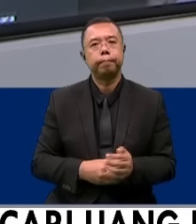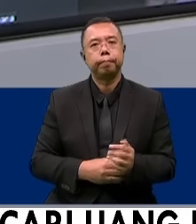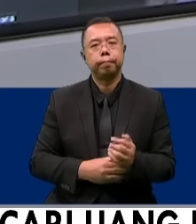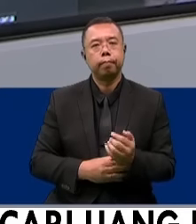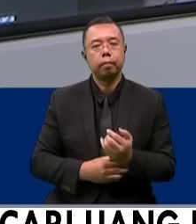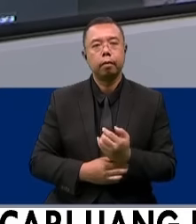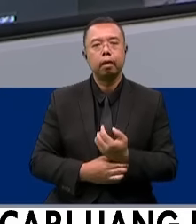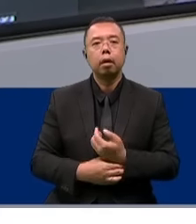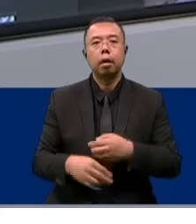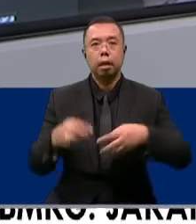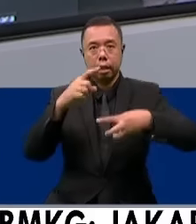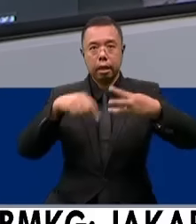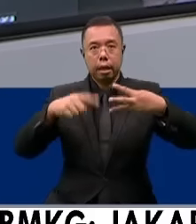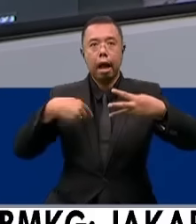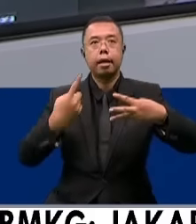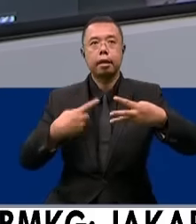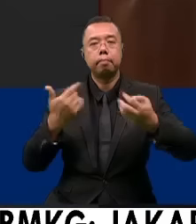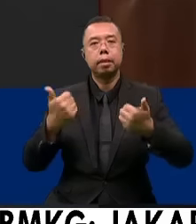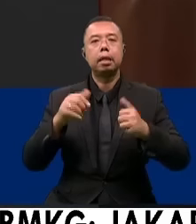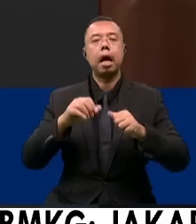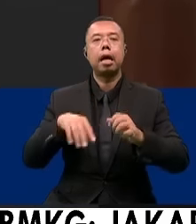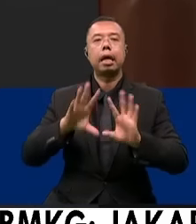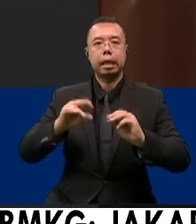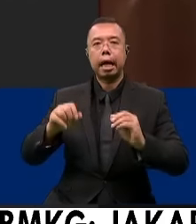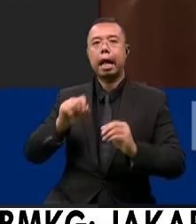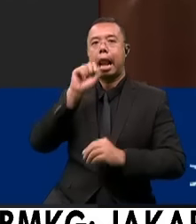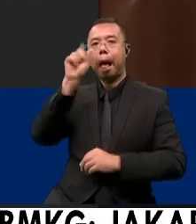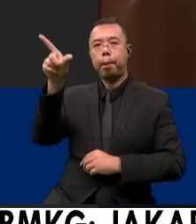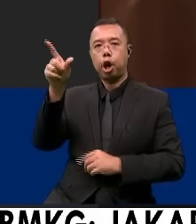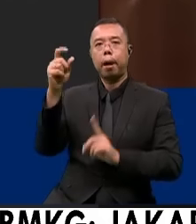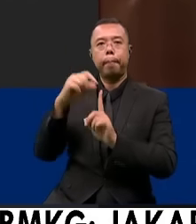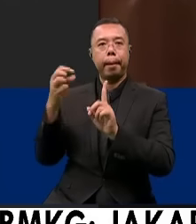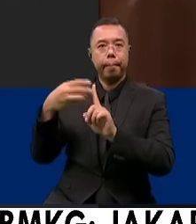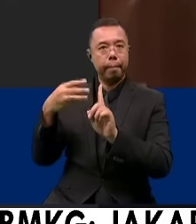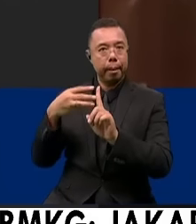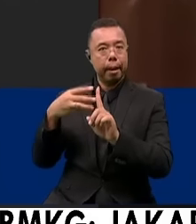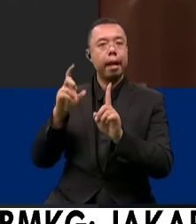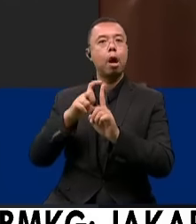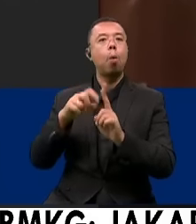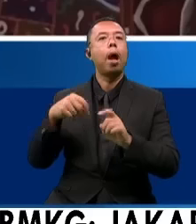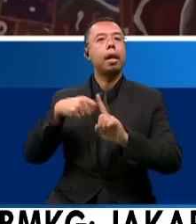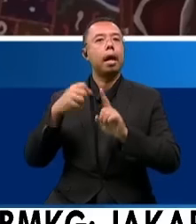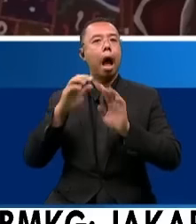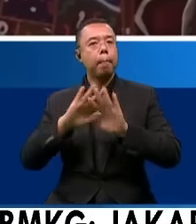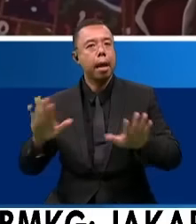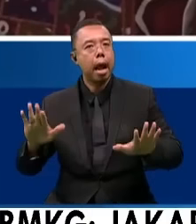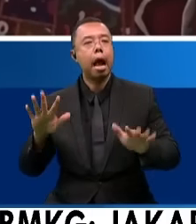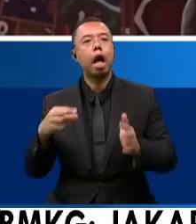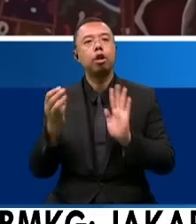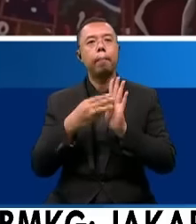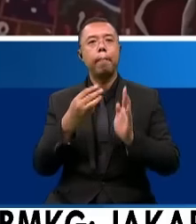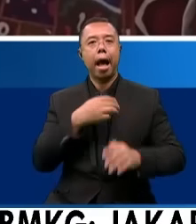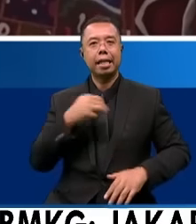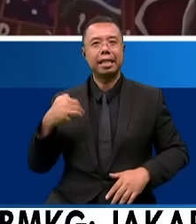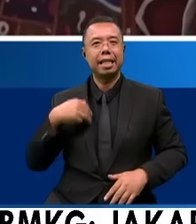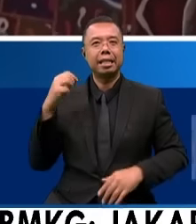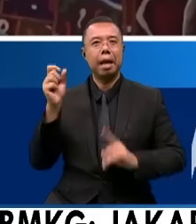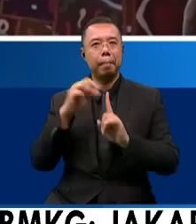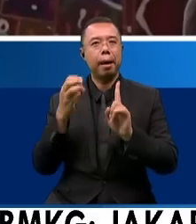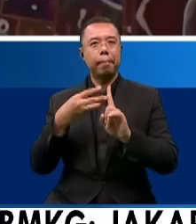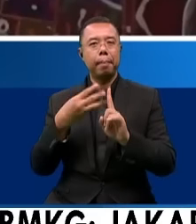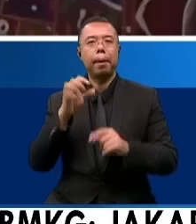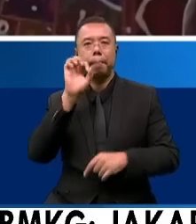tiga hal yang kita bisa lakukan pertama kita bisa ke PBB Apakah ke Dewan Keamanan ataupun ke majelis umum untuk menyampaikan bahwa ada